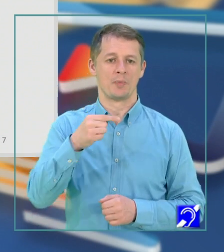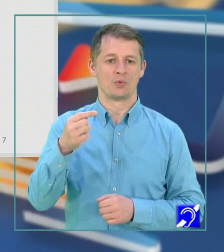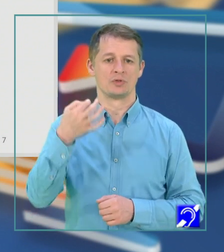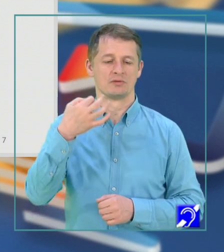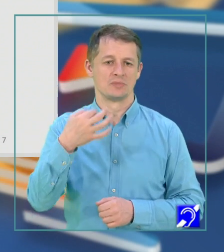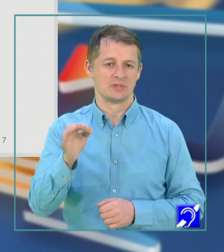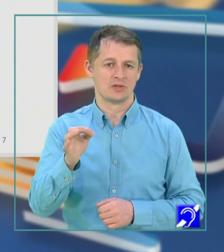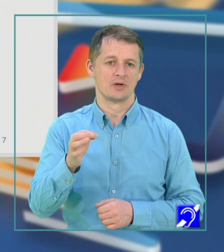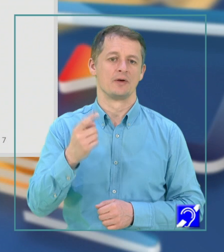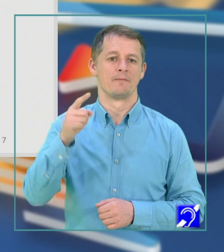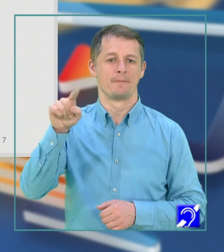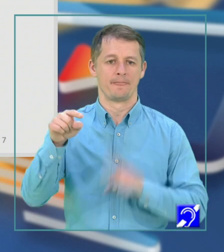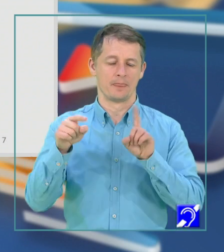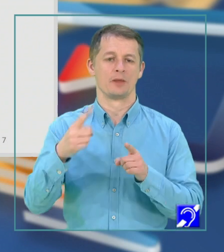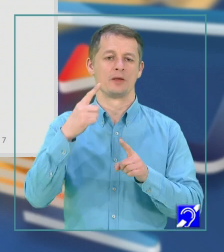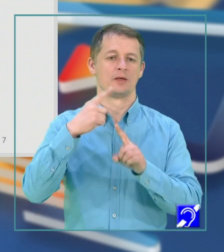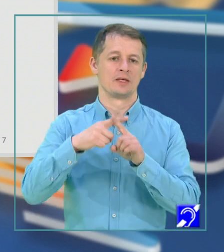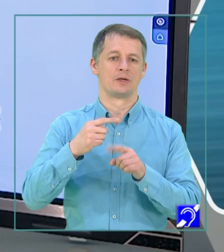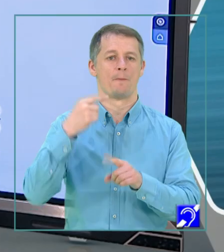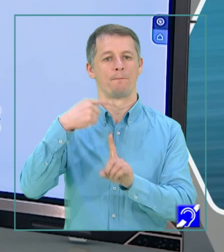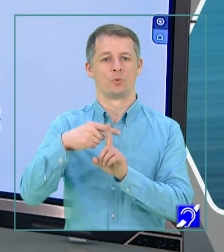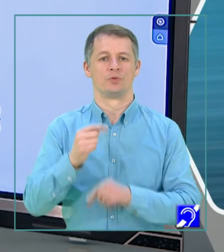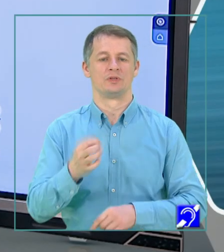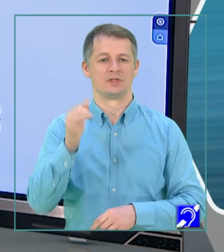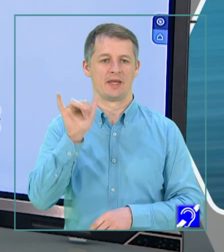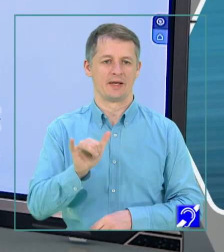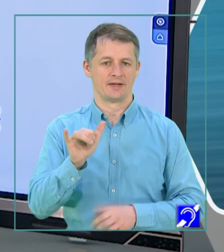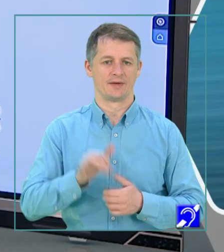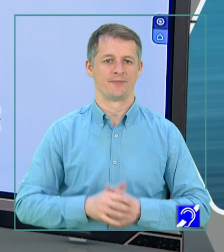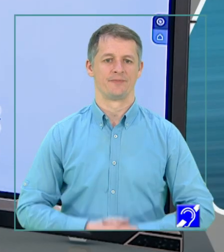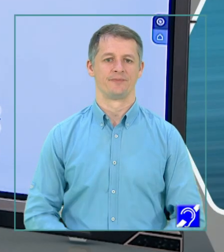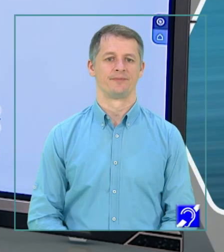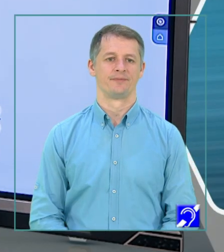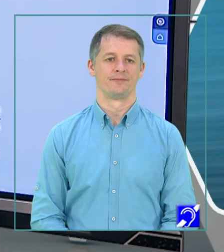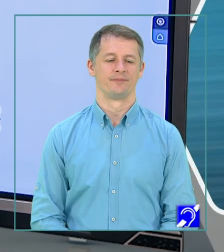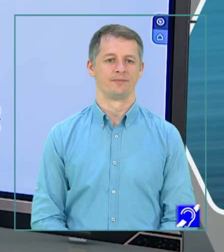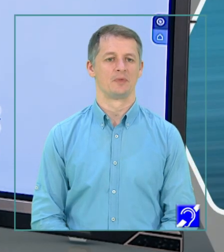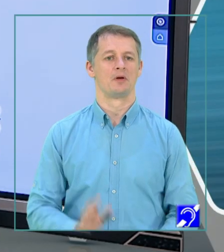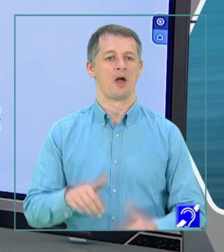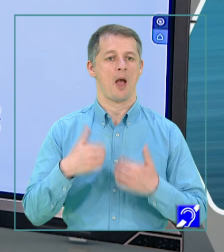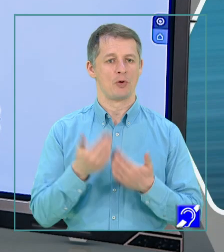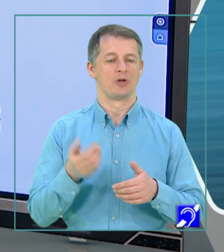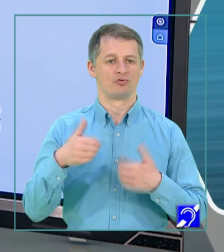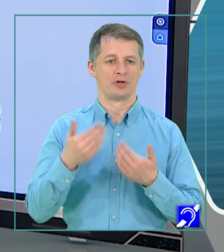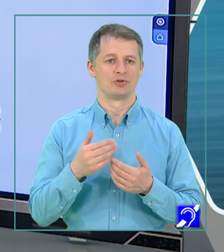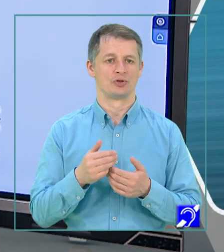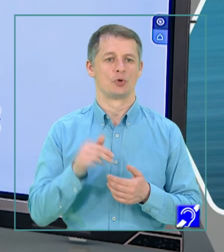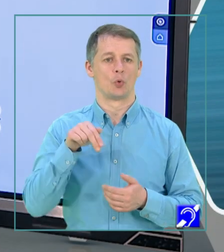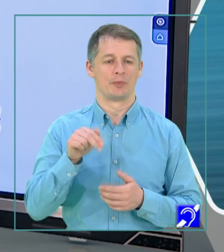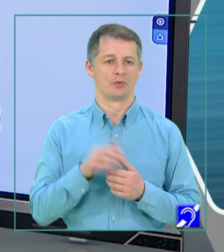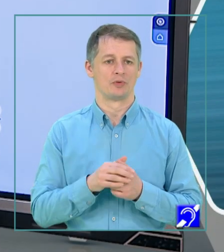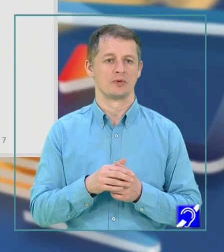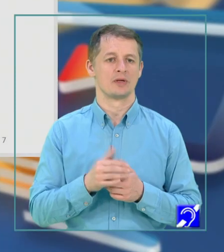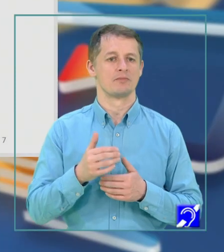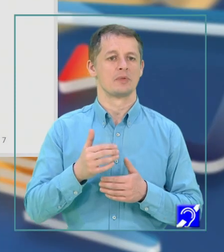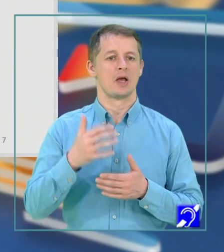plus 100, supra 1 plus 10 pe lângă x plus y, supra xy plus 100. Am adus la același numitor, am eliminat